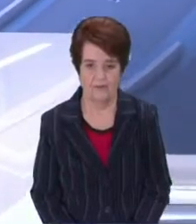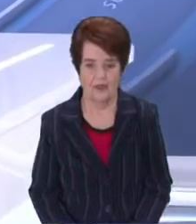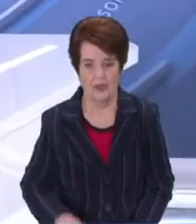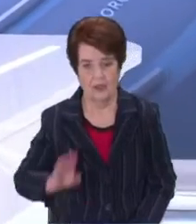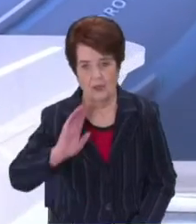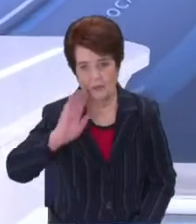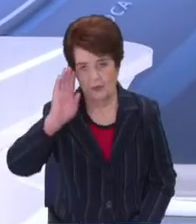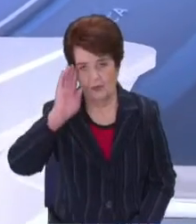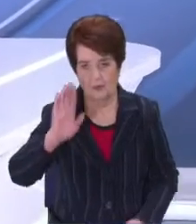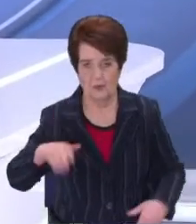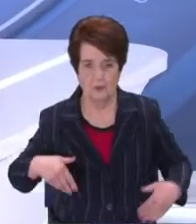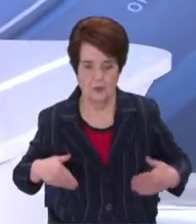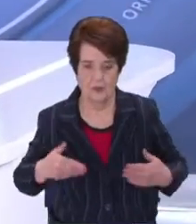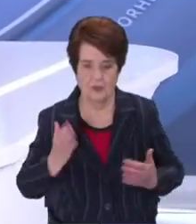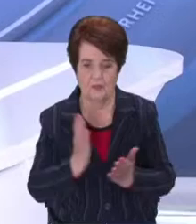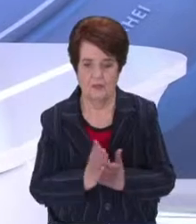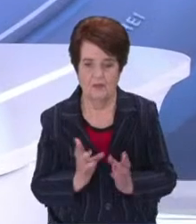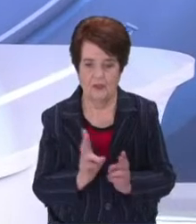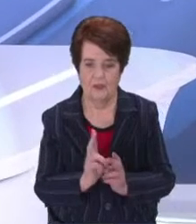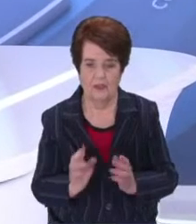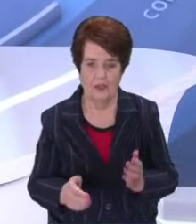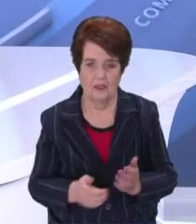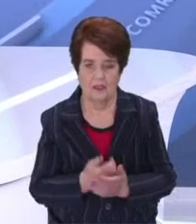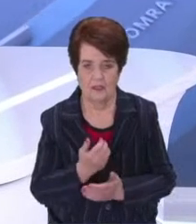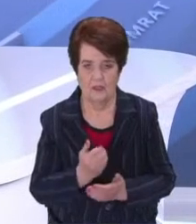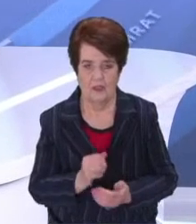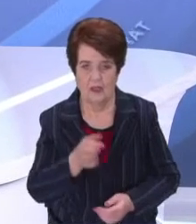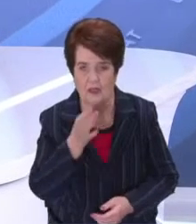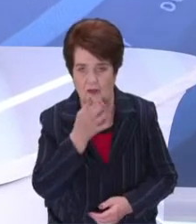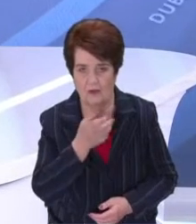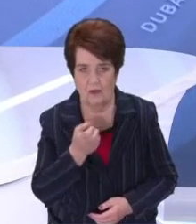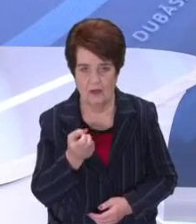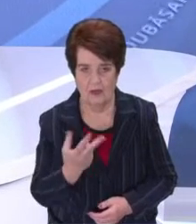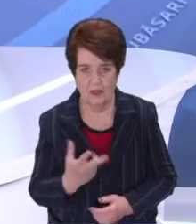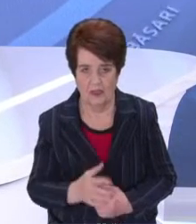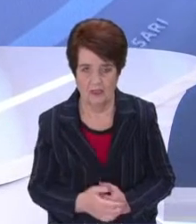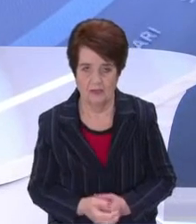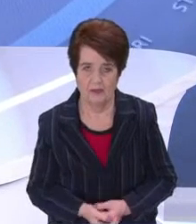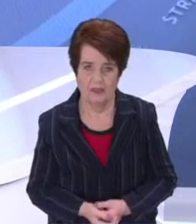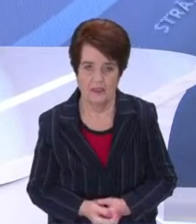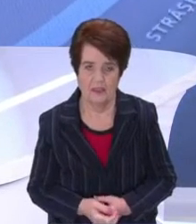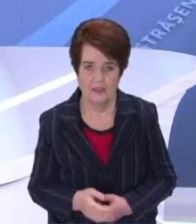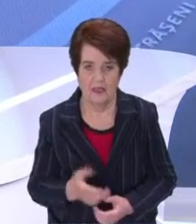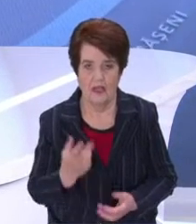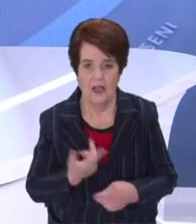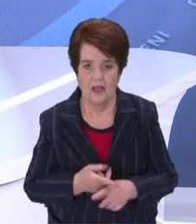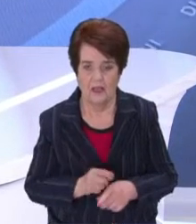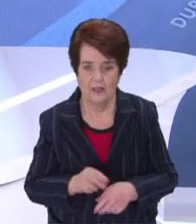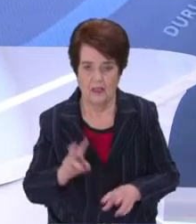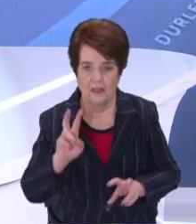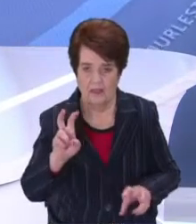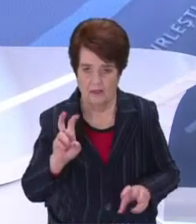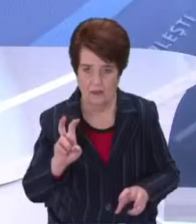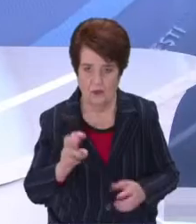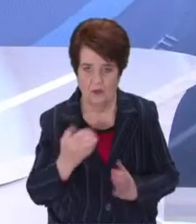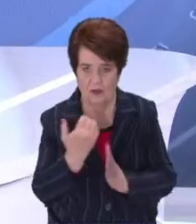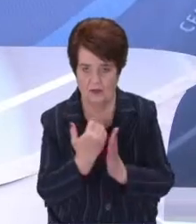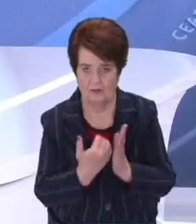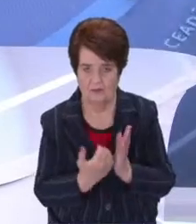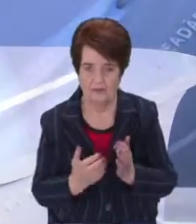Doamnelor și domnilor, bună ziua și bine v-am găsit la jurnalul orei 13. Eu sunt Victoria Ocare, iată titlurile ediției.